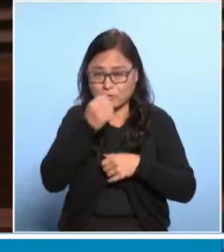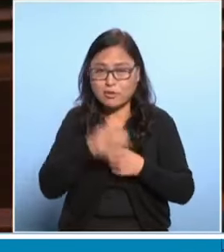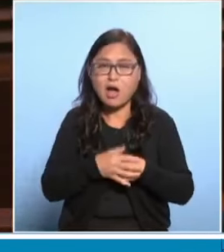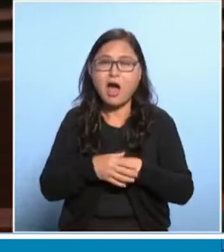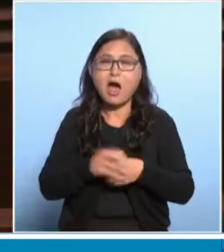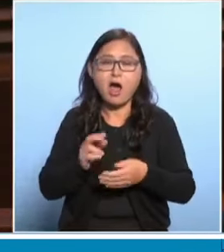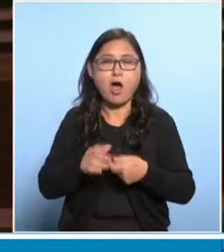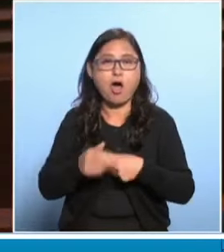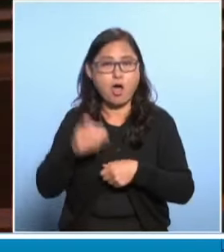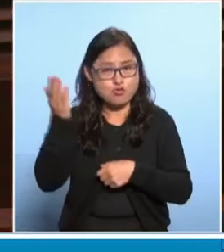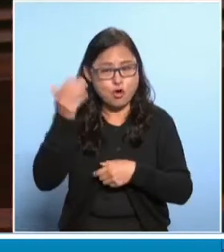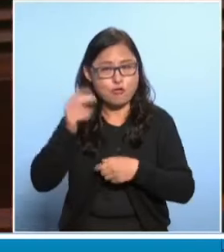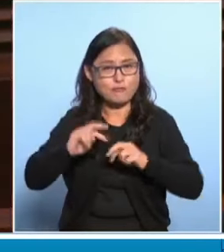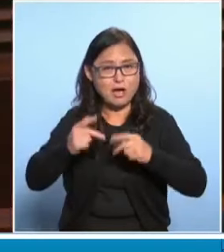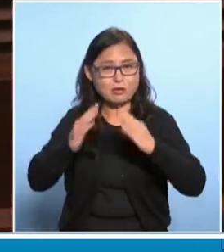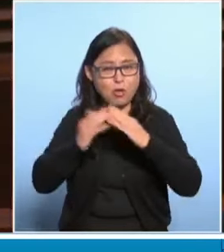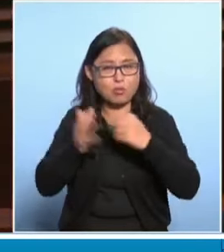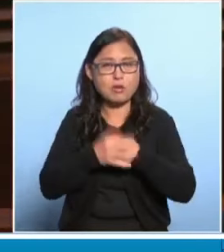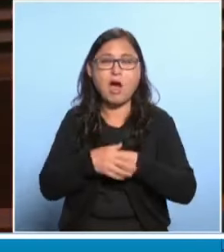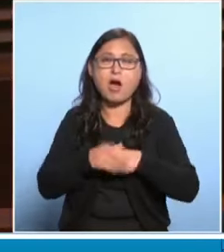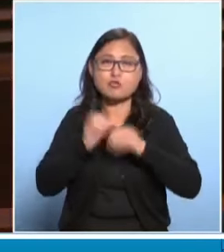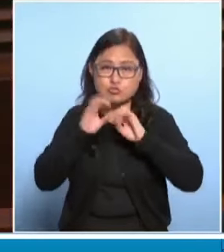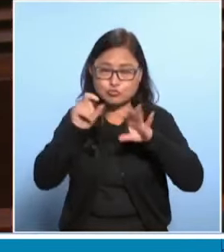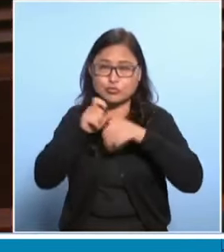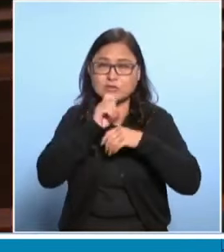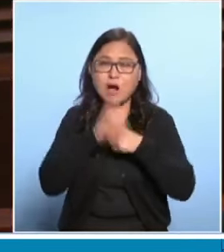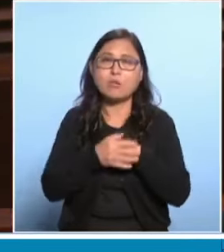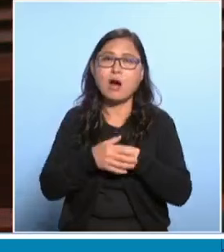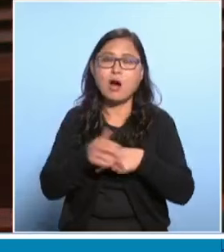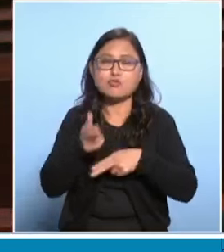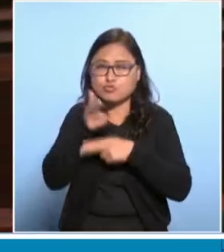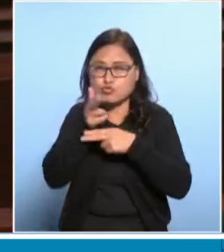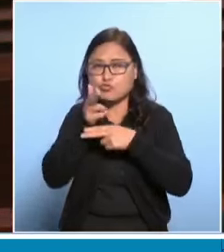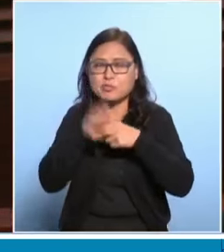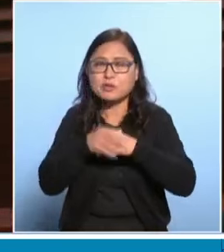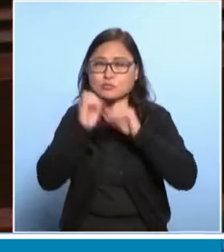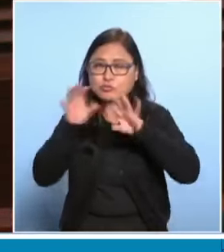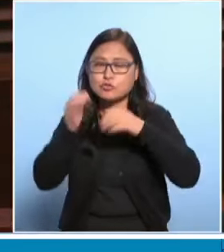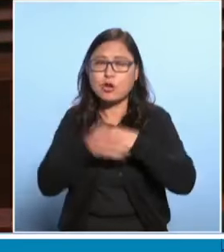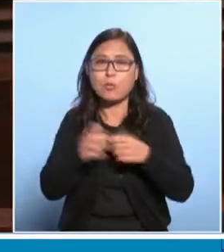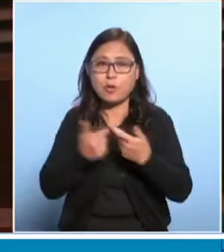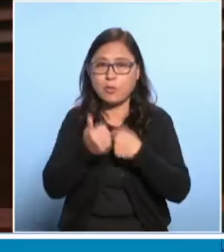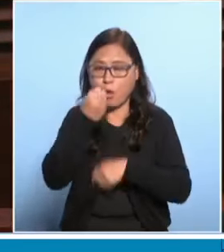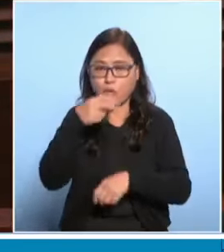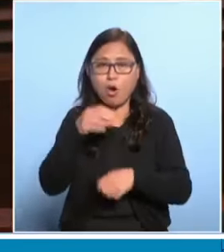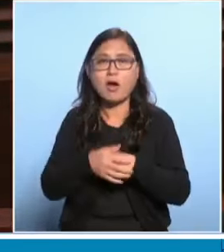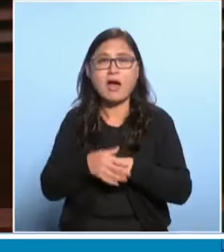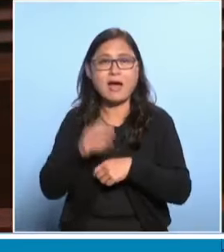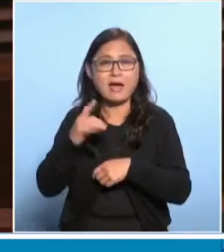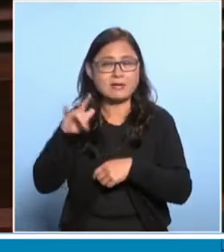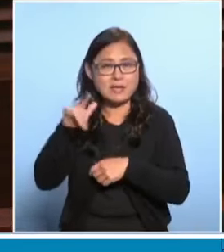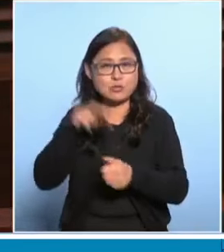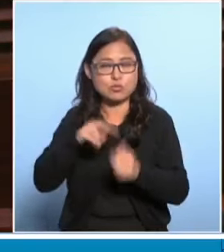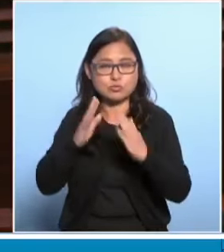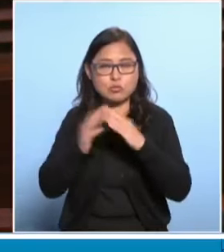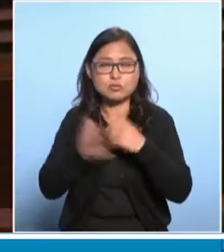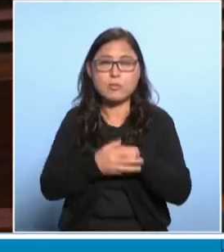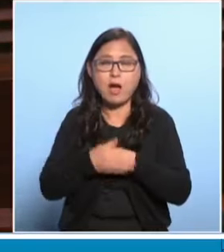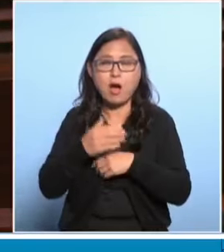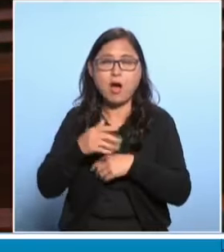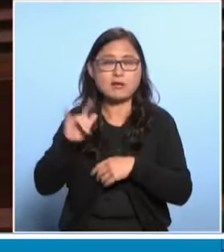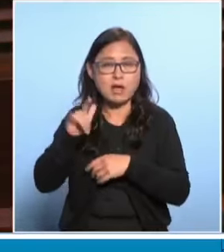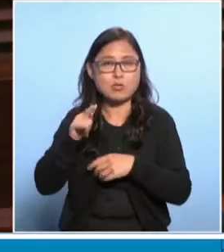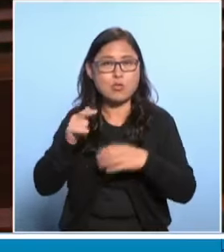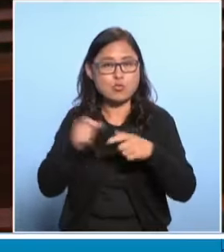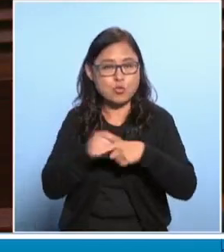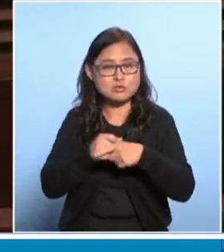遊宣傳，包括去年推出宣傳短片，以配合香港機場管理局和航空公司在當地派發免費